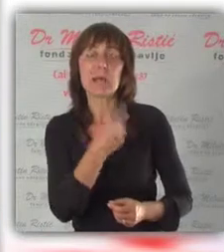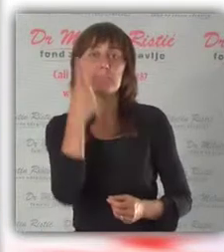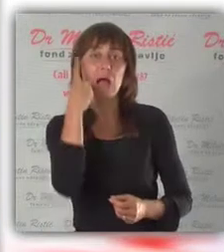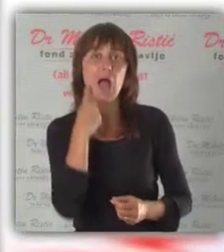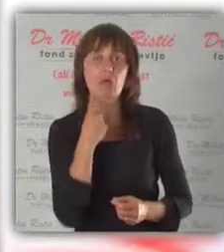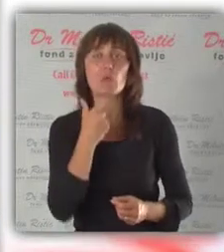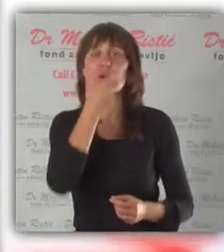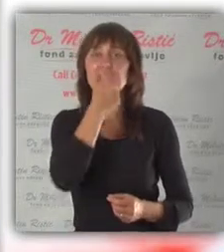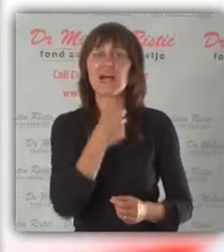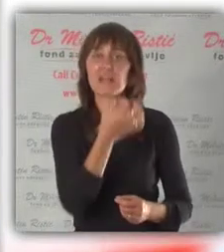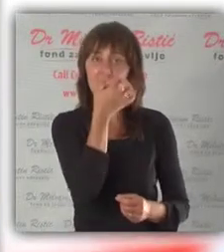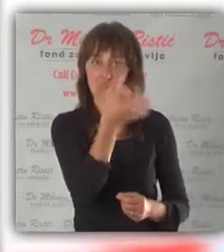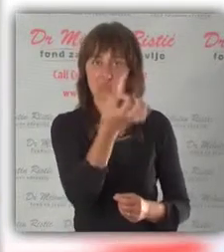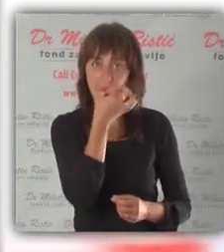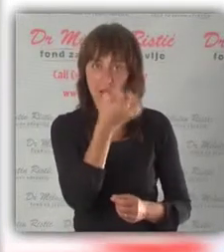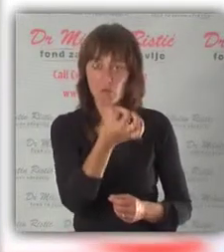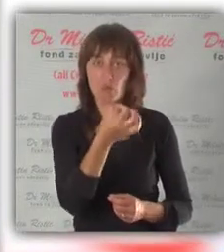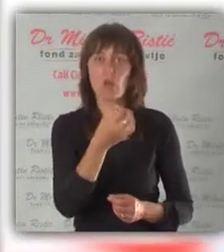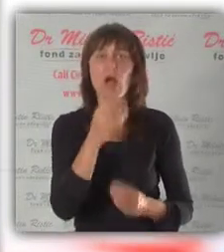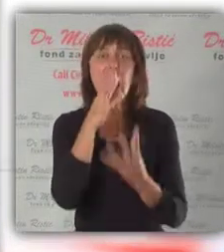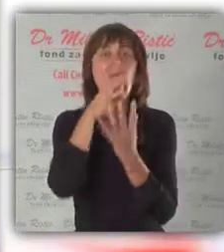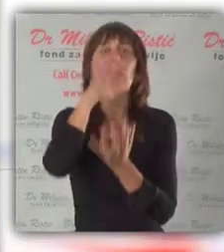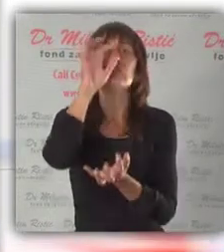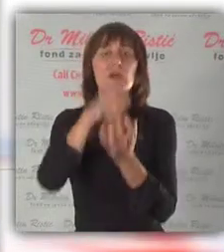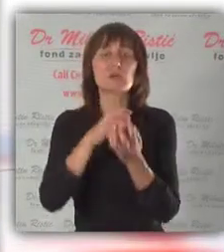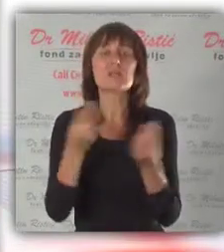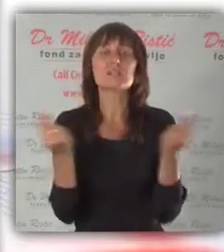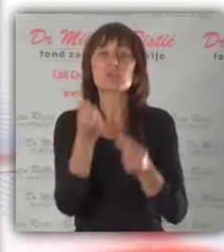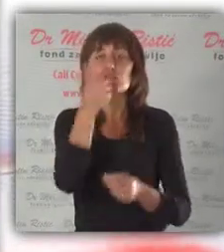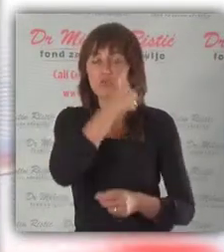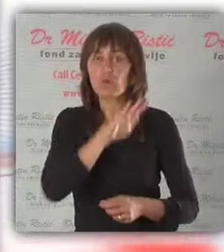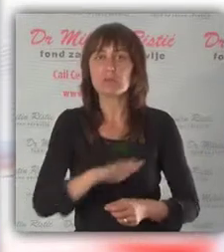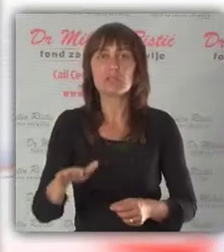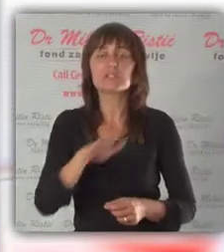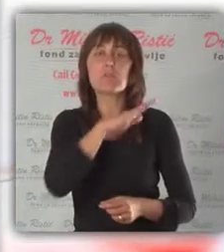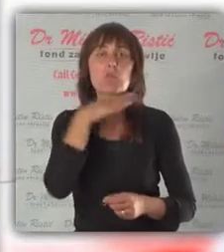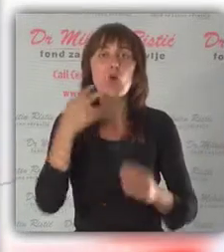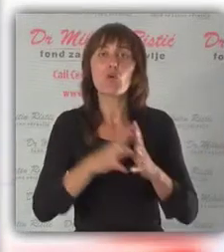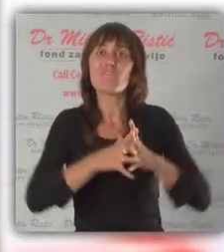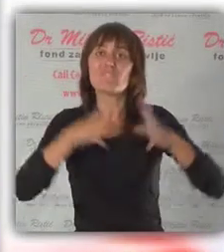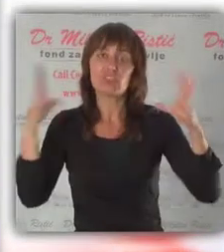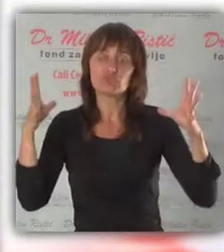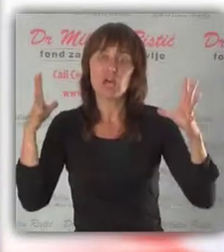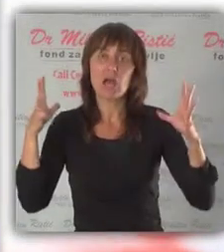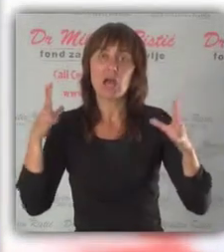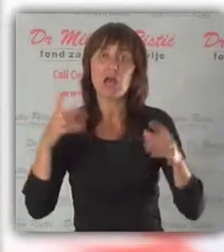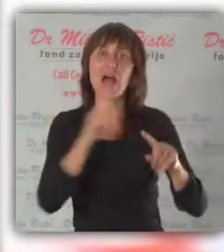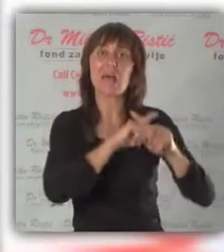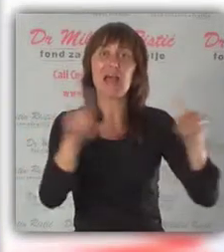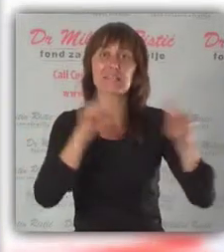sisa majku ili da starije dete žvaće žvakaću gumu, da otvara usta, zato što je kod dece mnogo veća